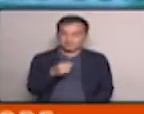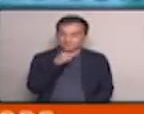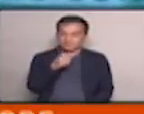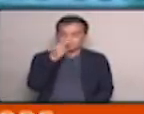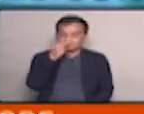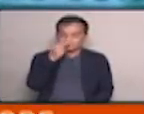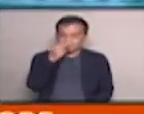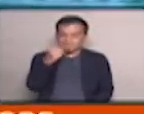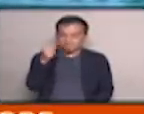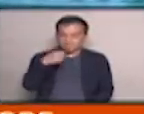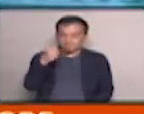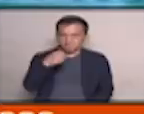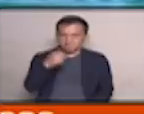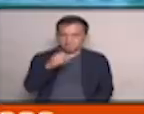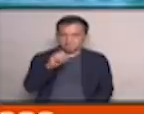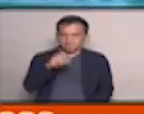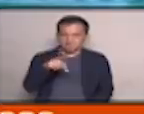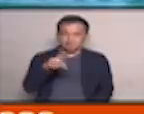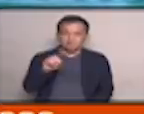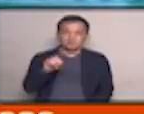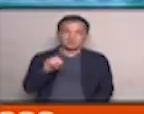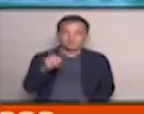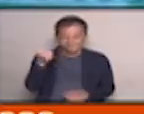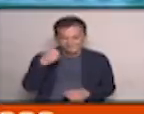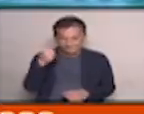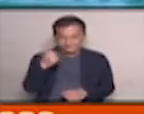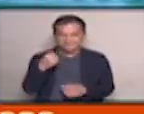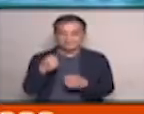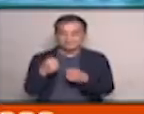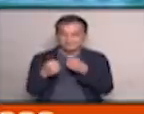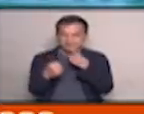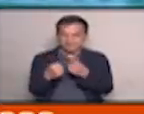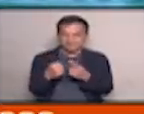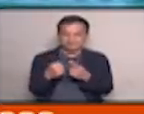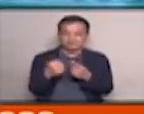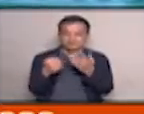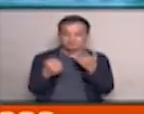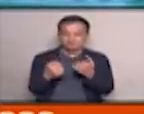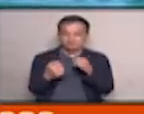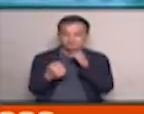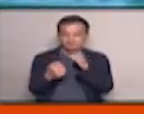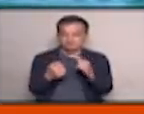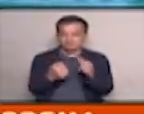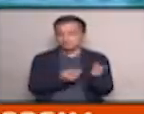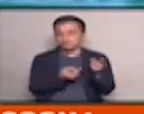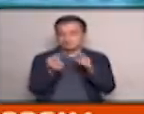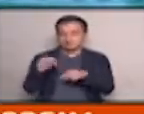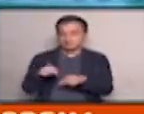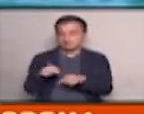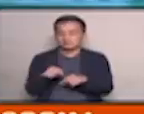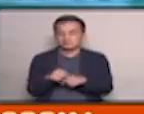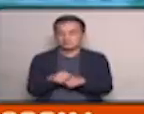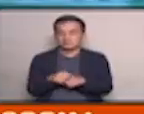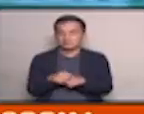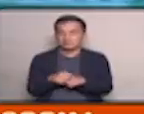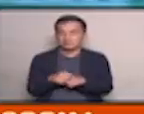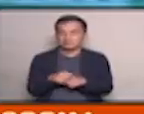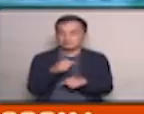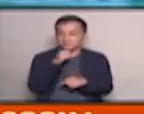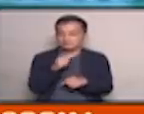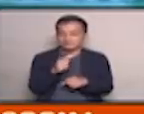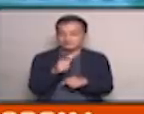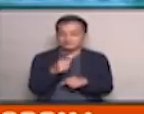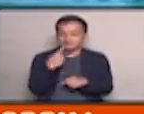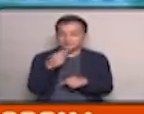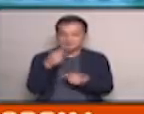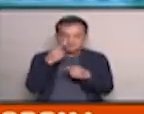ako nagbibiro. Ah, yes, sir. Opo, naintindihan ko po. Ayun nga yung sinabi ko, bakit hindi sila nagpunta dito? Dahil hindi naman po kami